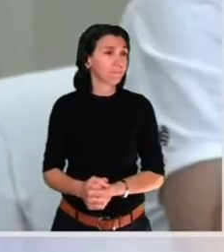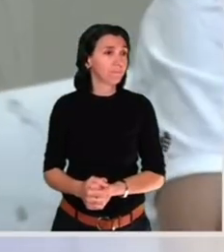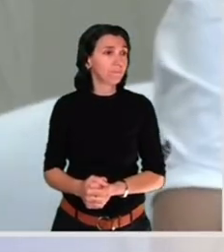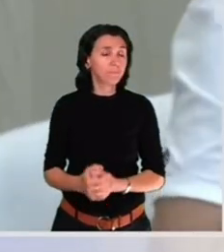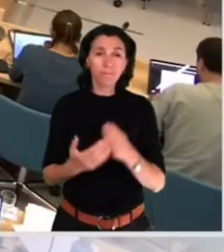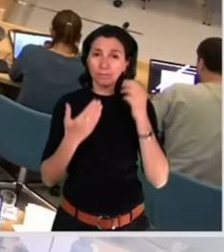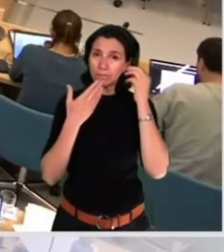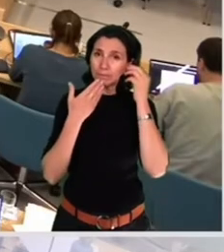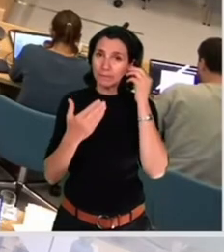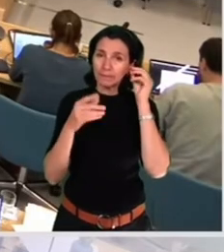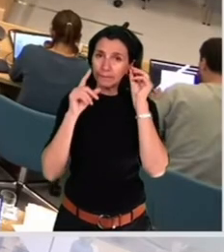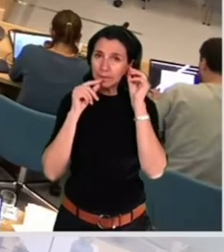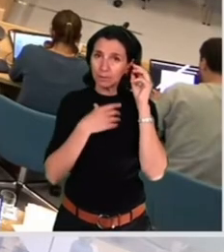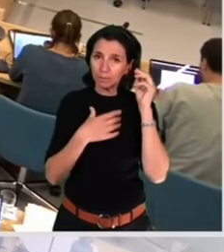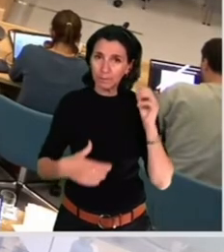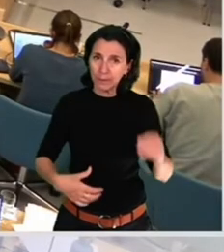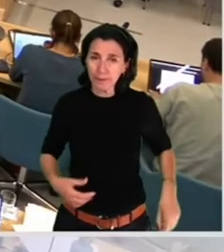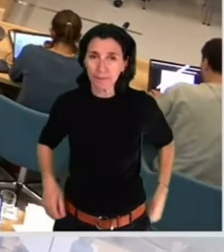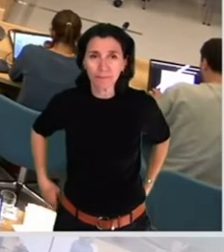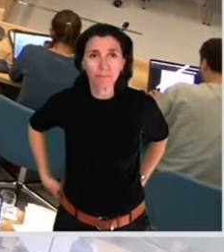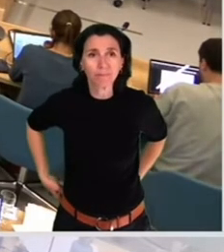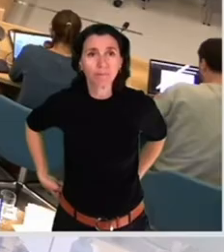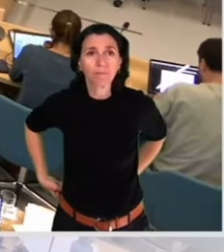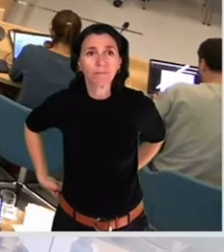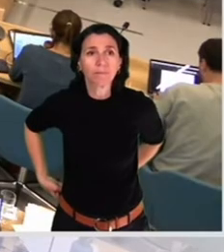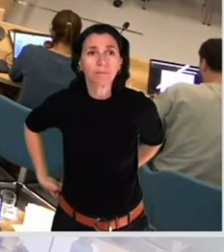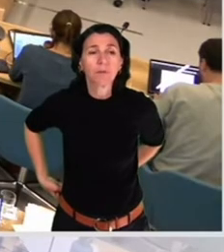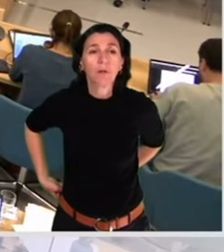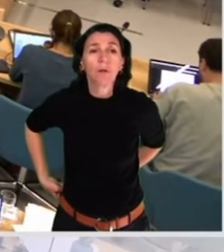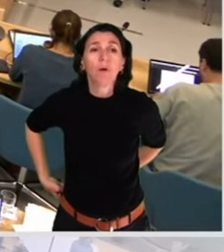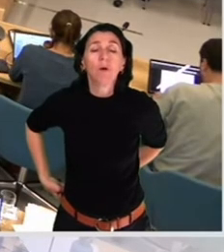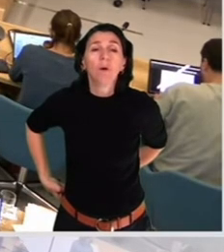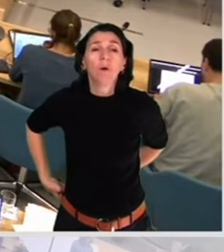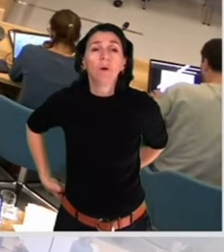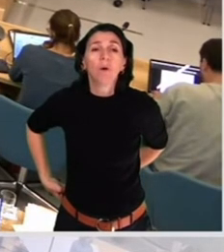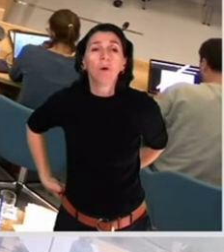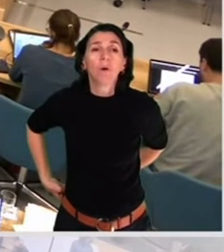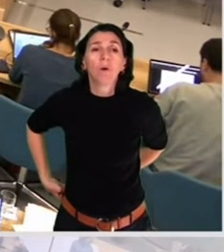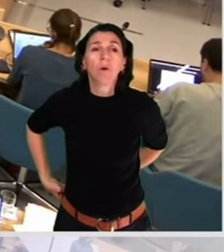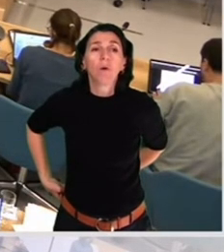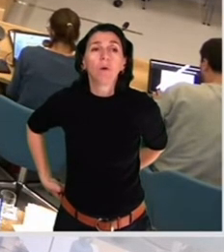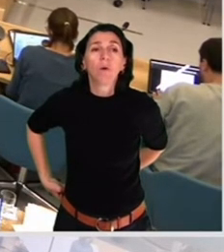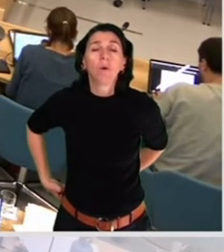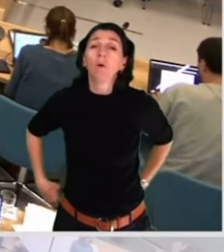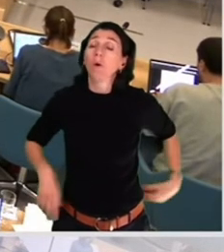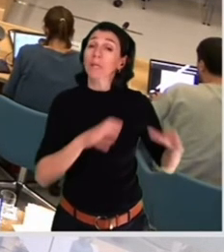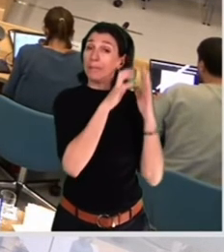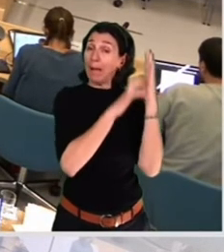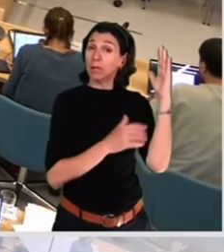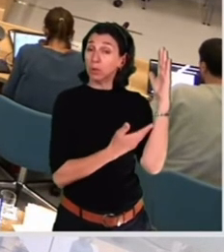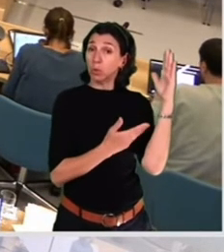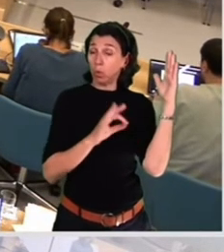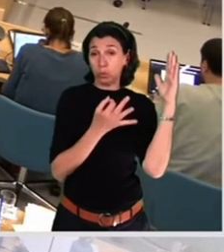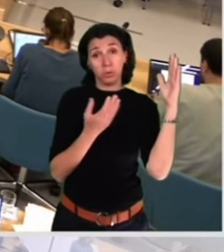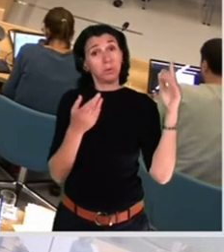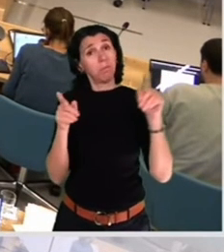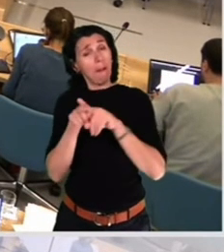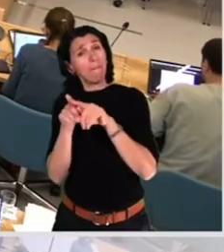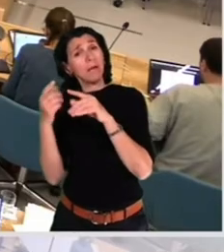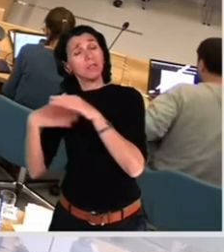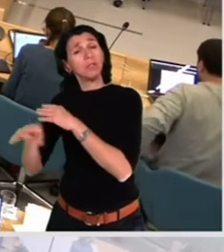Merci, monsieur le maire. Oui, pour cette délibération, comme cela avait été le cas pour le réaménagement de la Villeneuve, il y a eu une